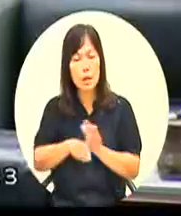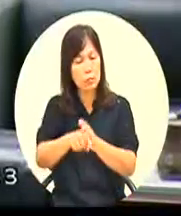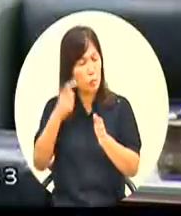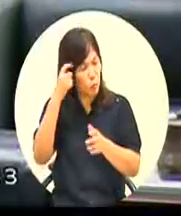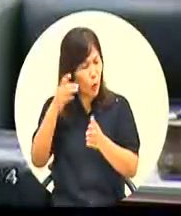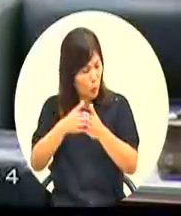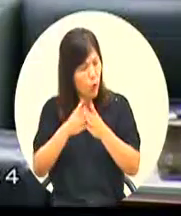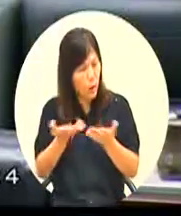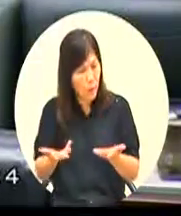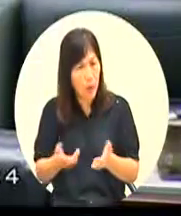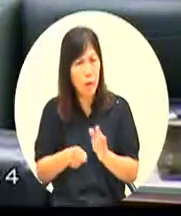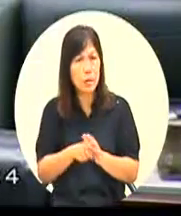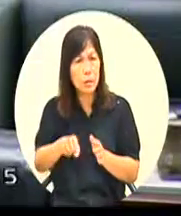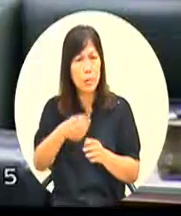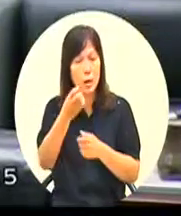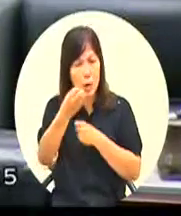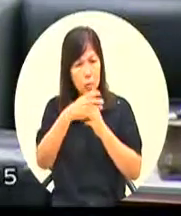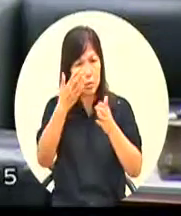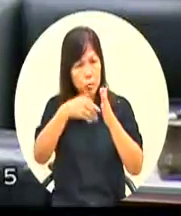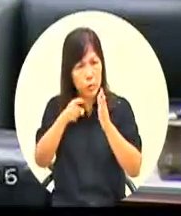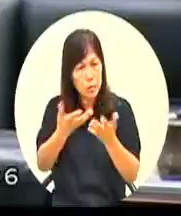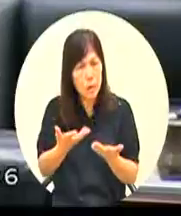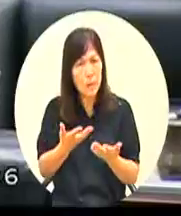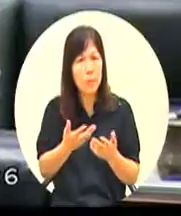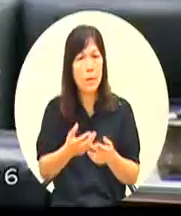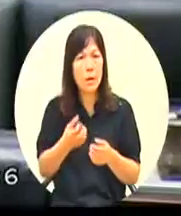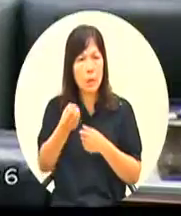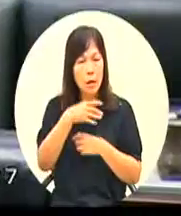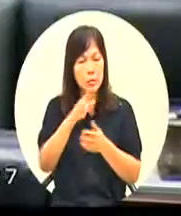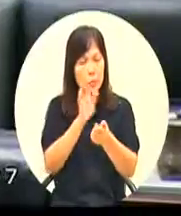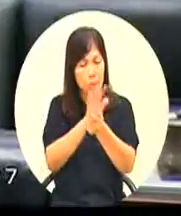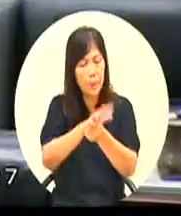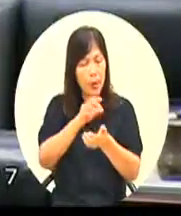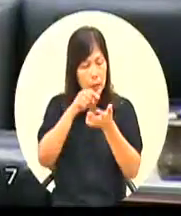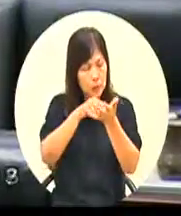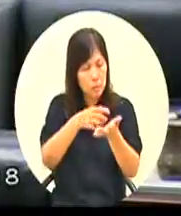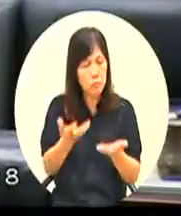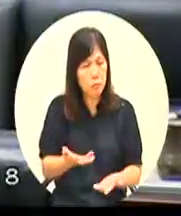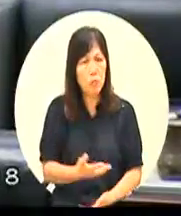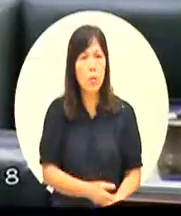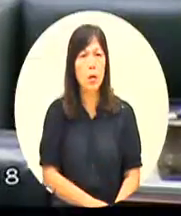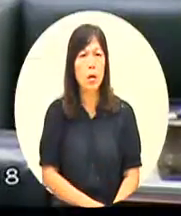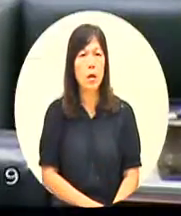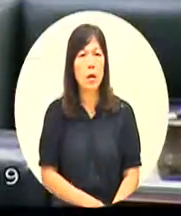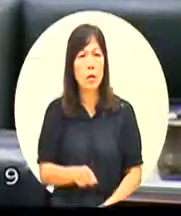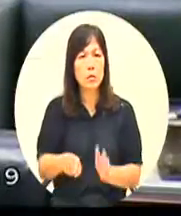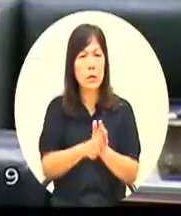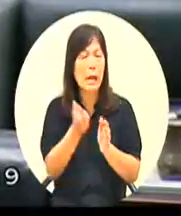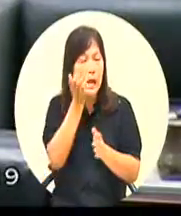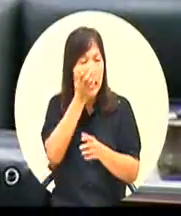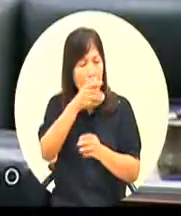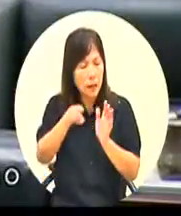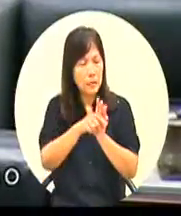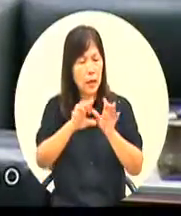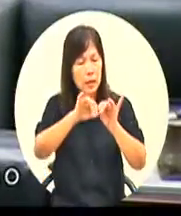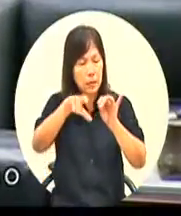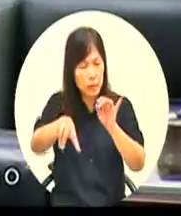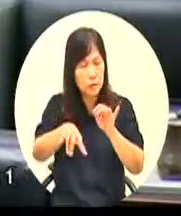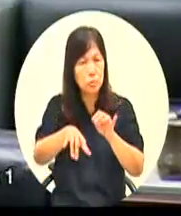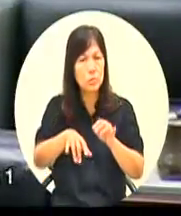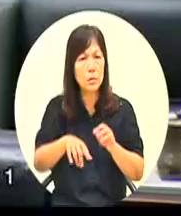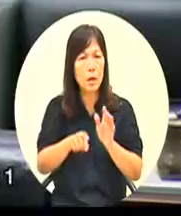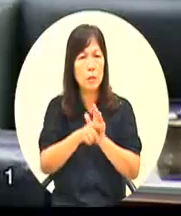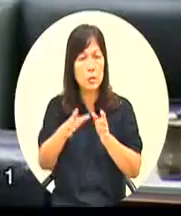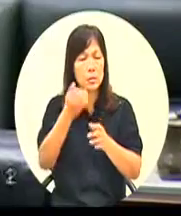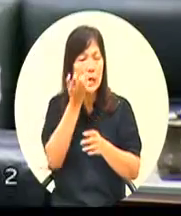吗？ 你可以说这是哪个学校，我们来看看专案，他有没有提出申请啊？ 这当然是我们冈山地区，我当然是走我们冈山地区那